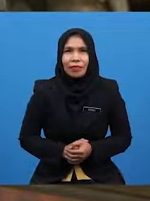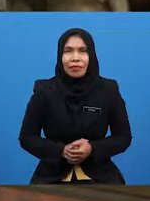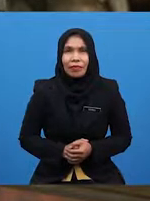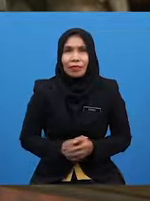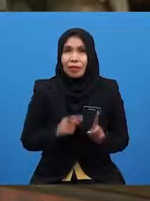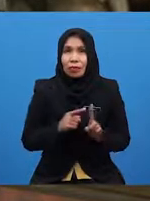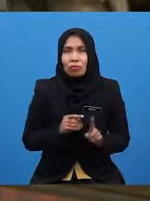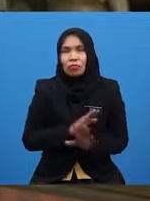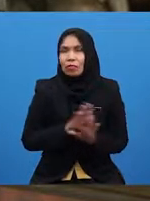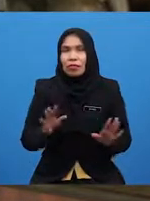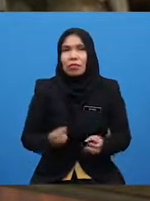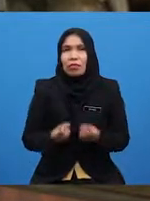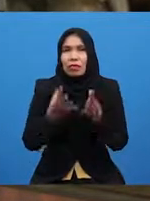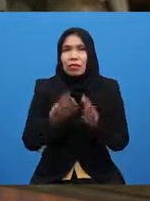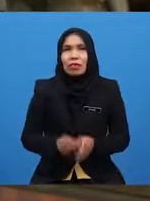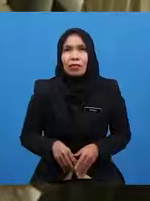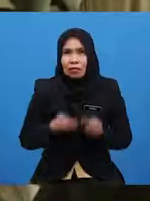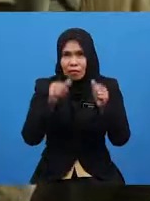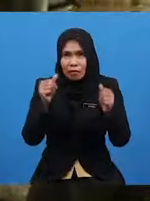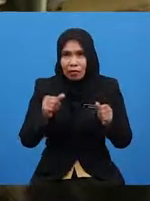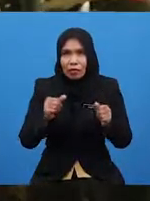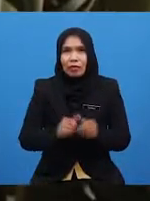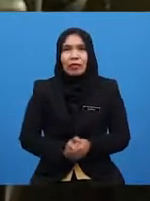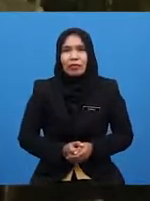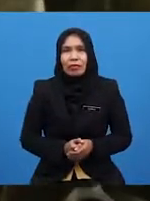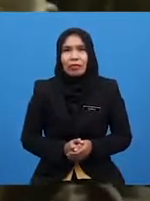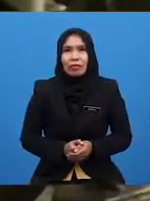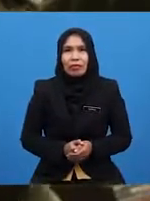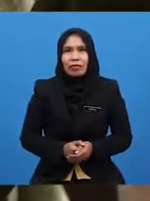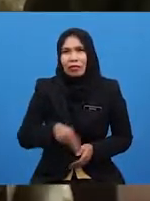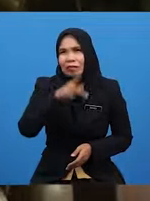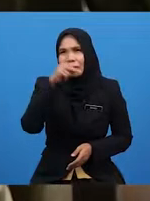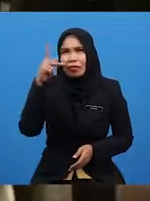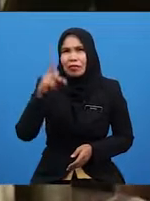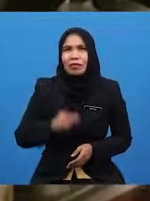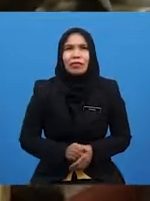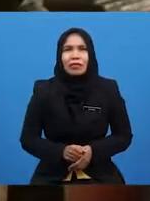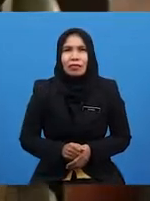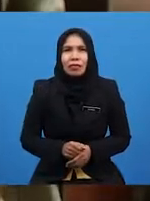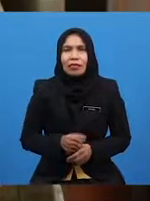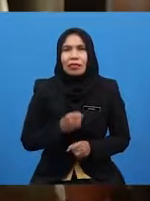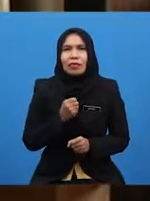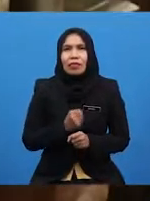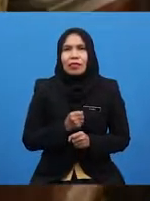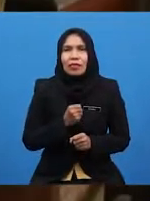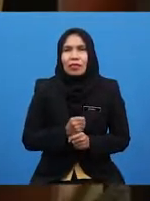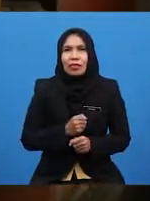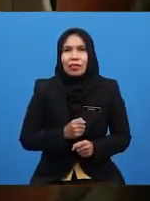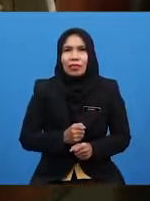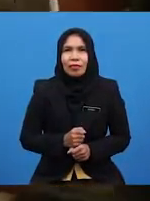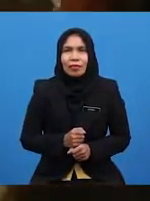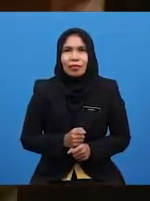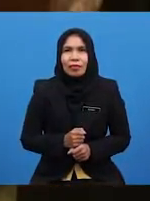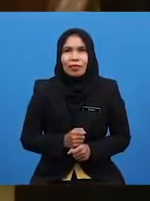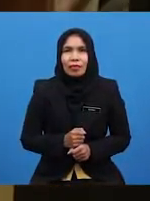tak banyak pun arca. Sebab arca ni melibatkan kerja-kerja yang melibatkan